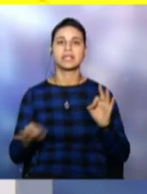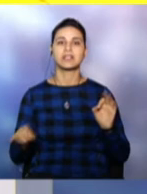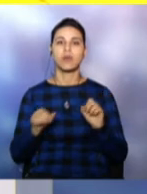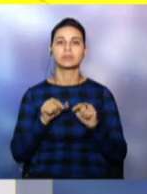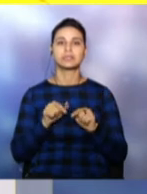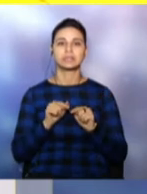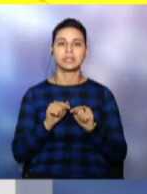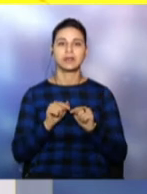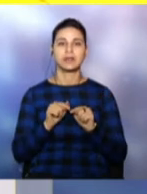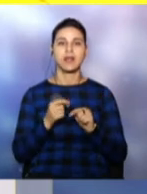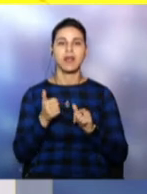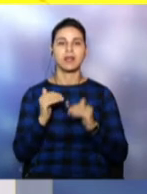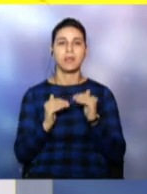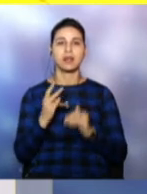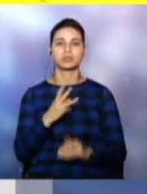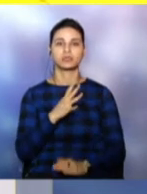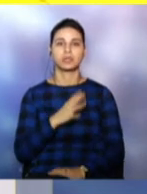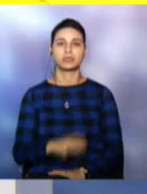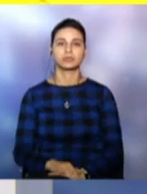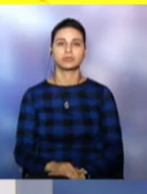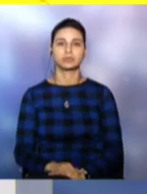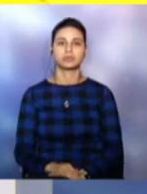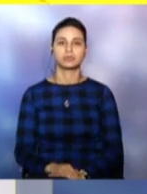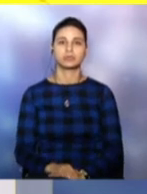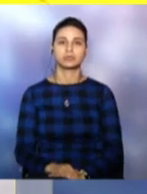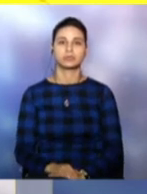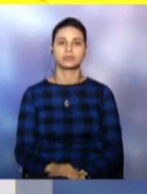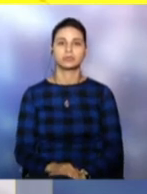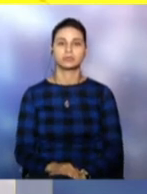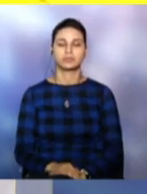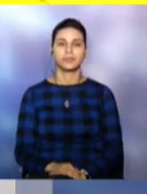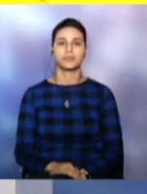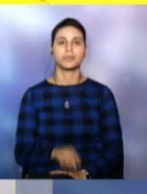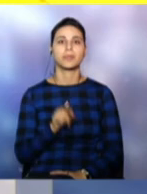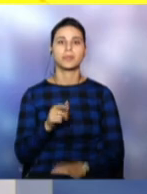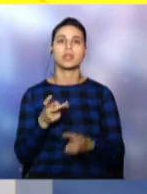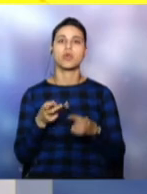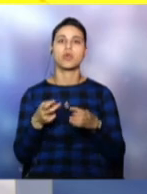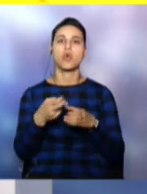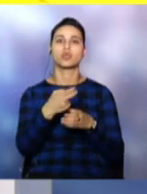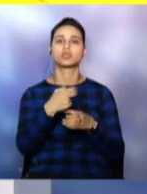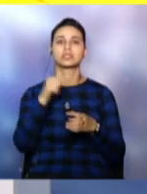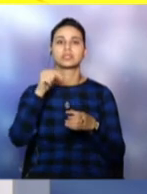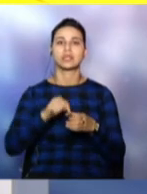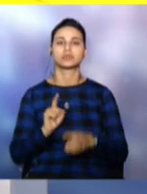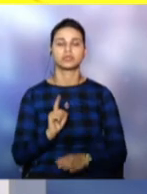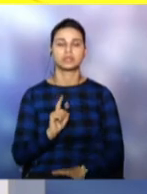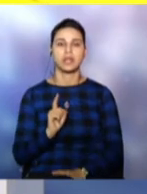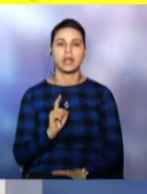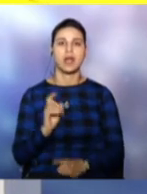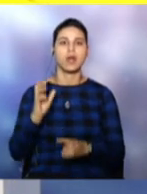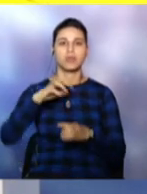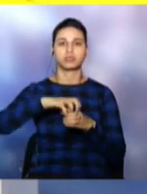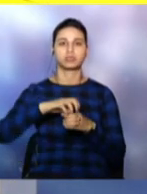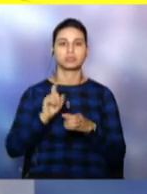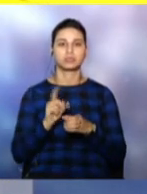ფლორა დააბალანსოთ. ოღონდ ამ შემთხვევაში მწნილები არა კონსერვში და ასე ვთქვათ დახუფული,